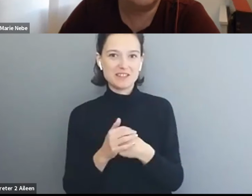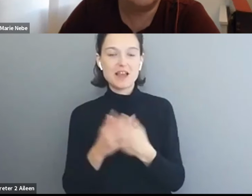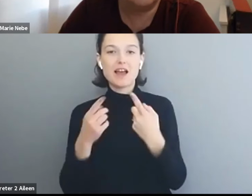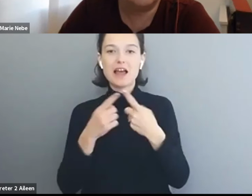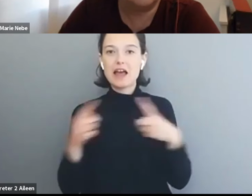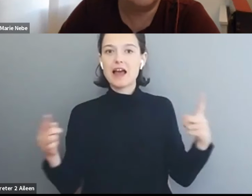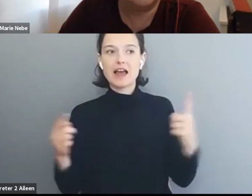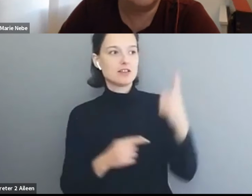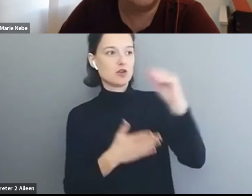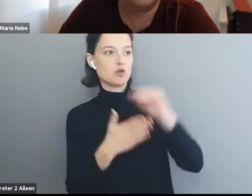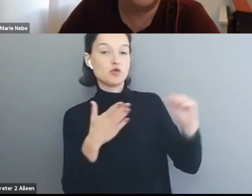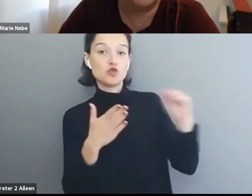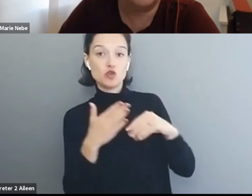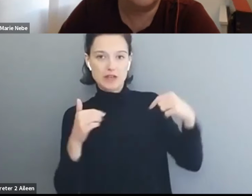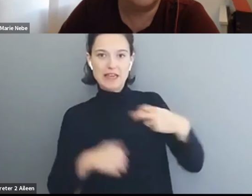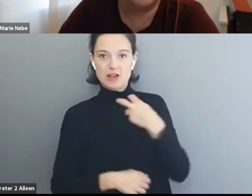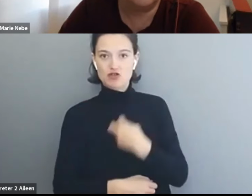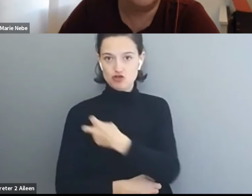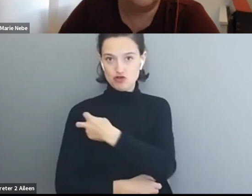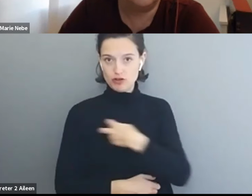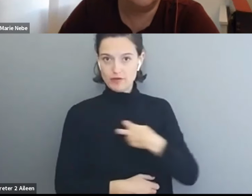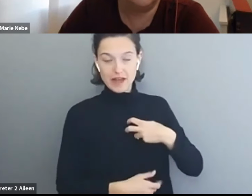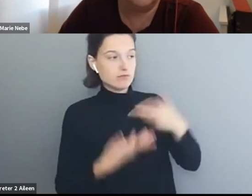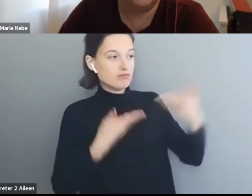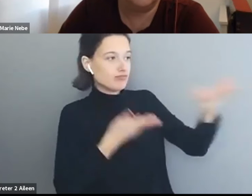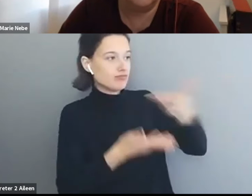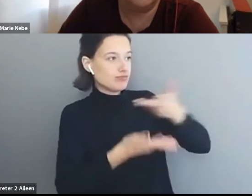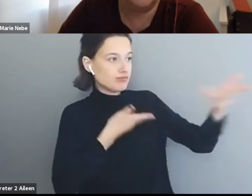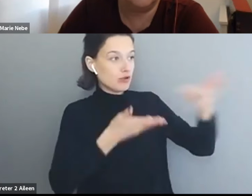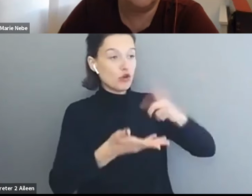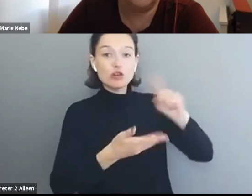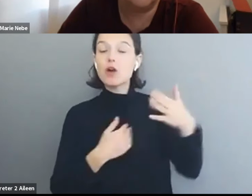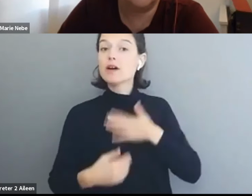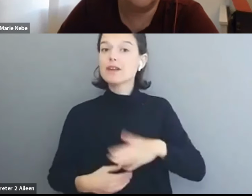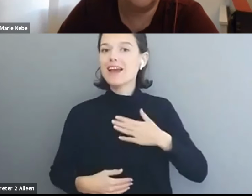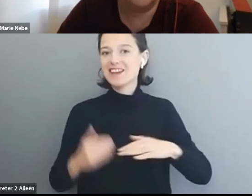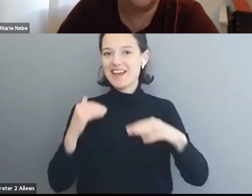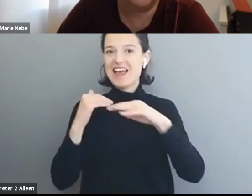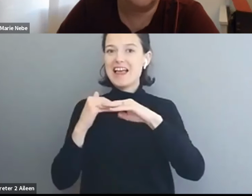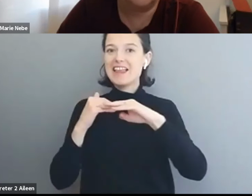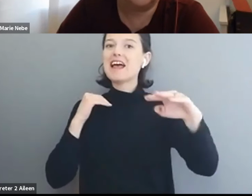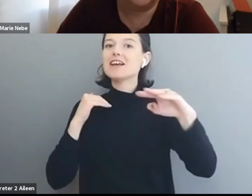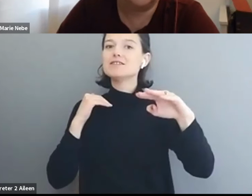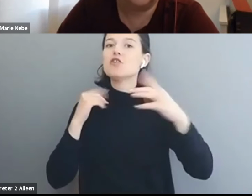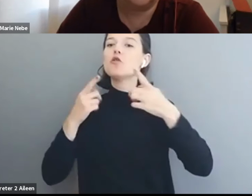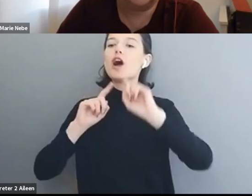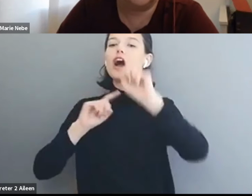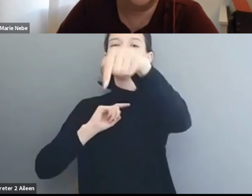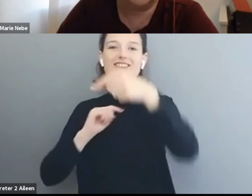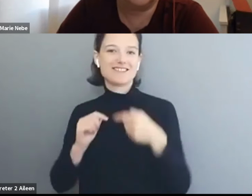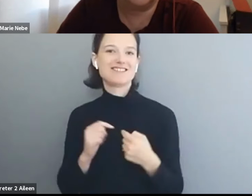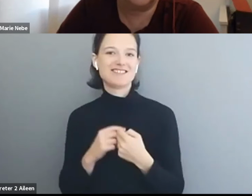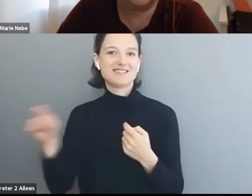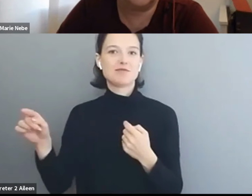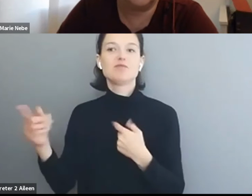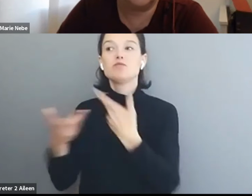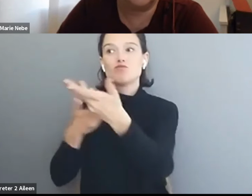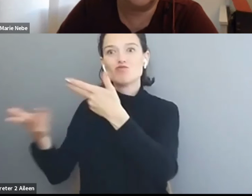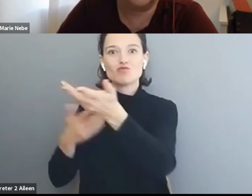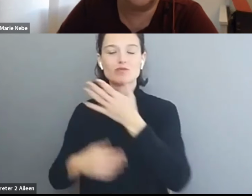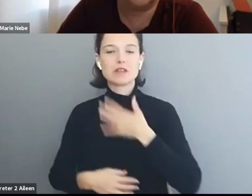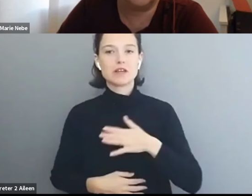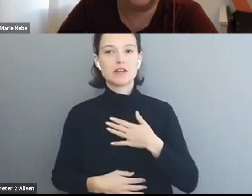hier in der Schweiz, gerne auch über die Landesgrenzen hinaus übrigens. Es wird sehr transparent auch kommuniziert. Es gibt eine Webseite zu den Programmen,